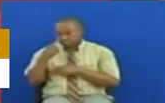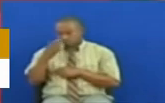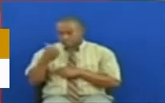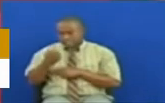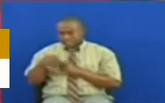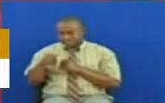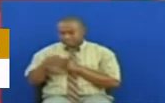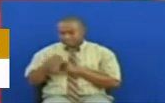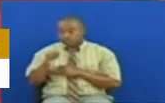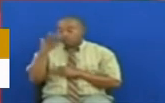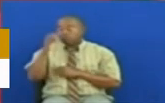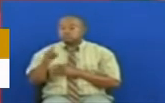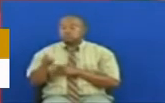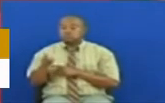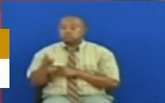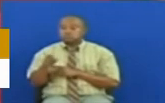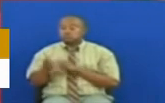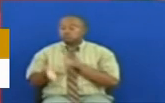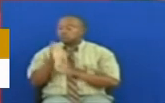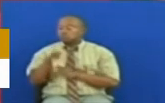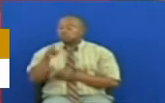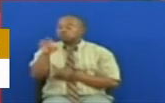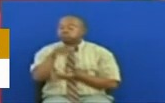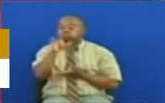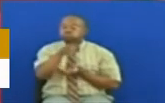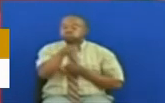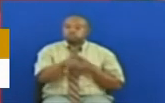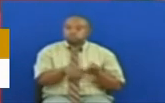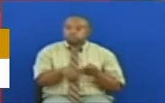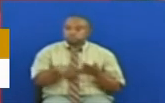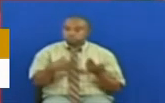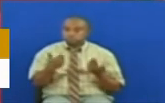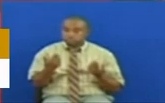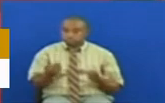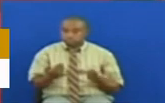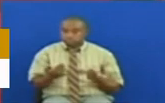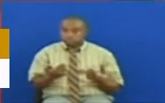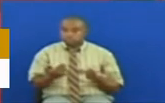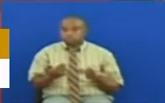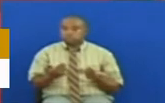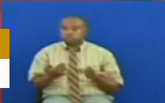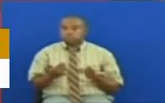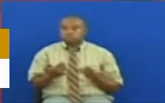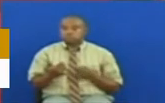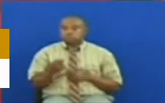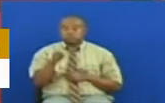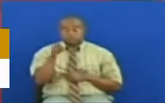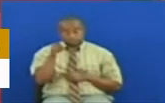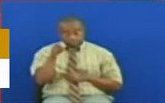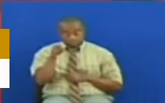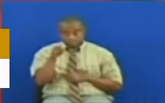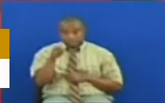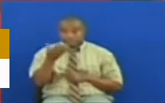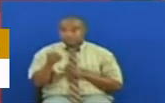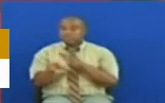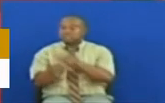50 wanakwenda sasa kuanza kuvuliwa na nchi hii na kuwafaidisha wananchi hawa wa nchi hii waliozaliwa katika maeneo yetu.